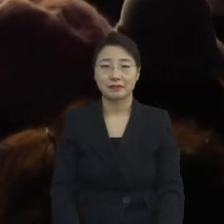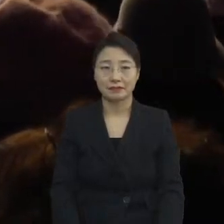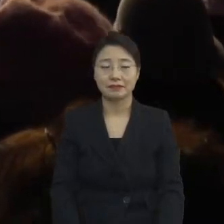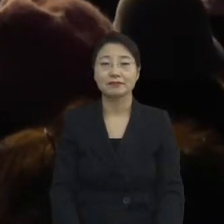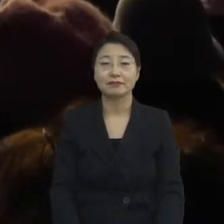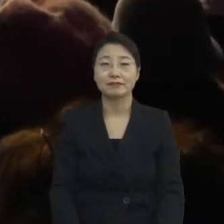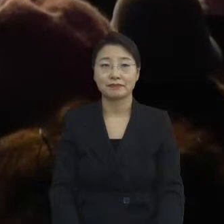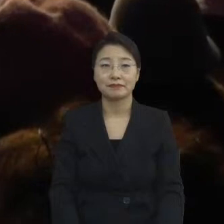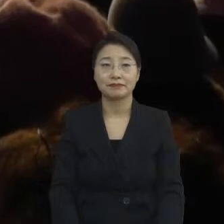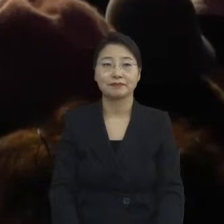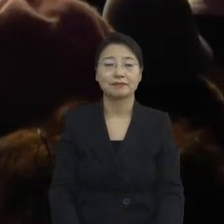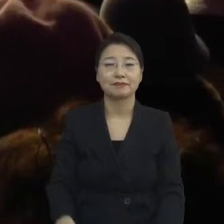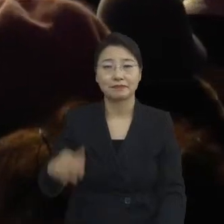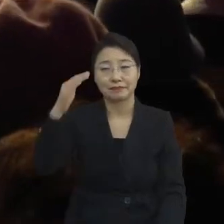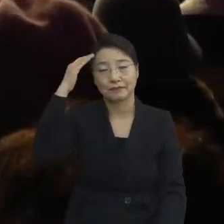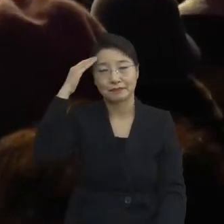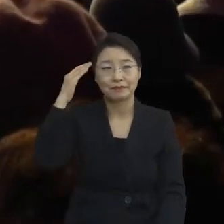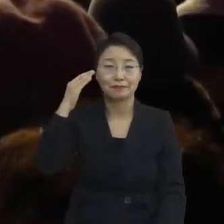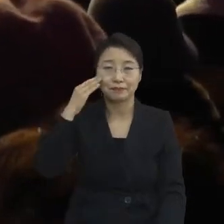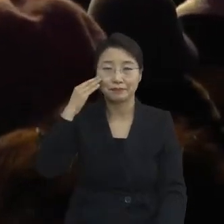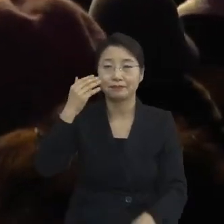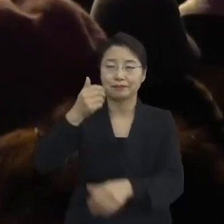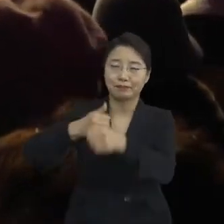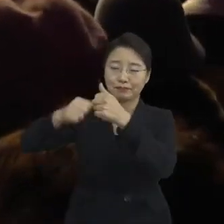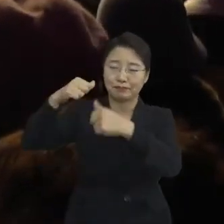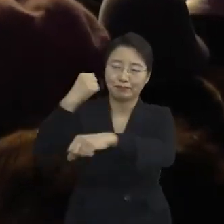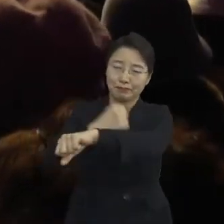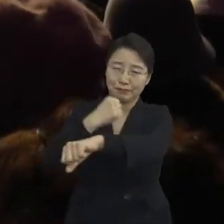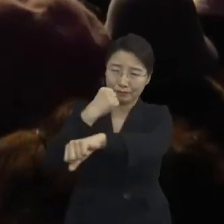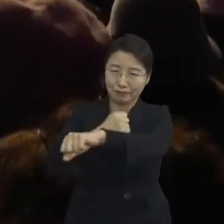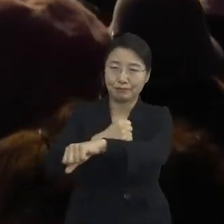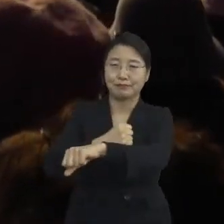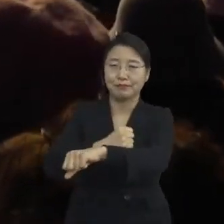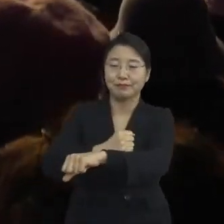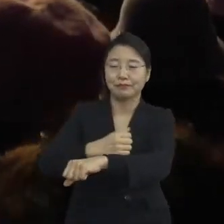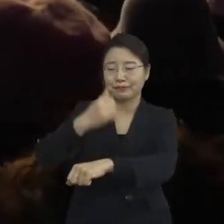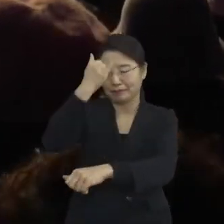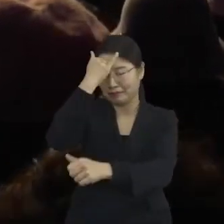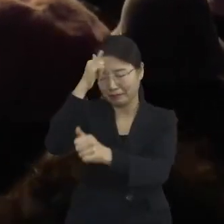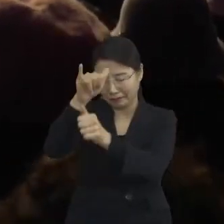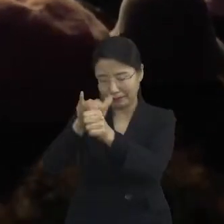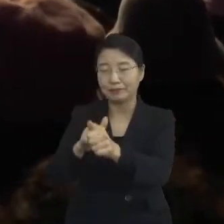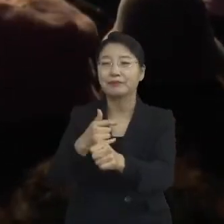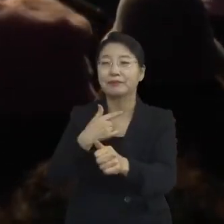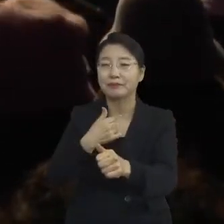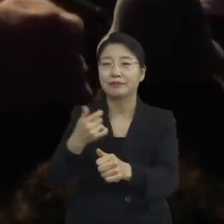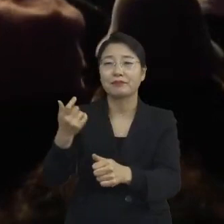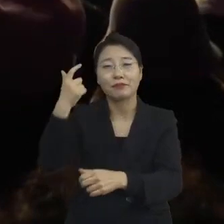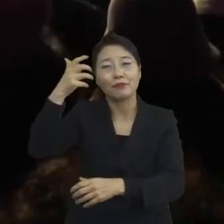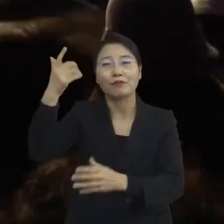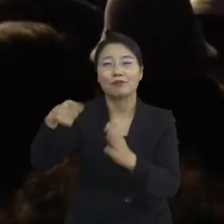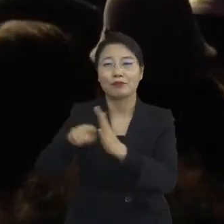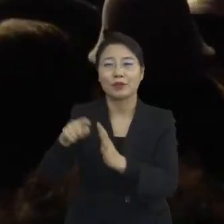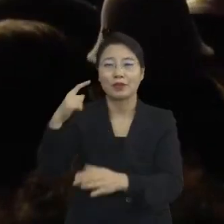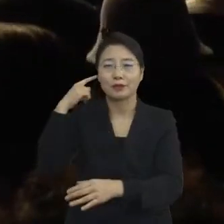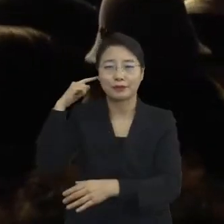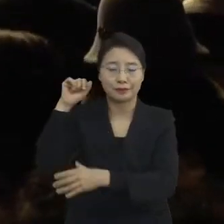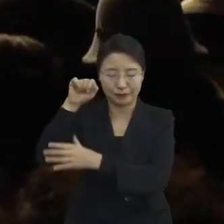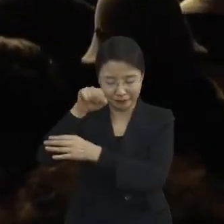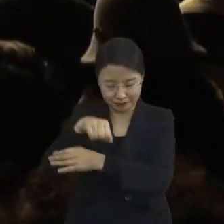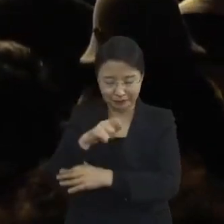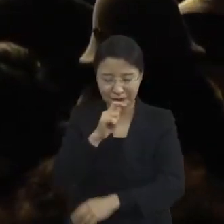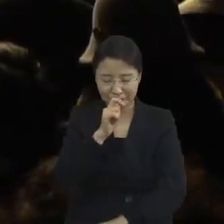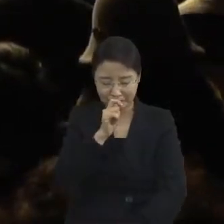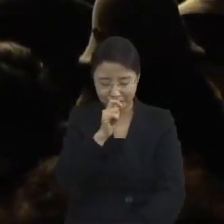다음은 순국 선열 및 호국 영령에 대한 묵념이 있겠습니다. 일동 묵념.